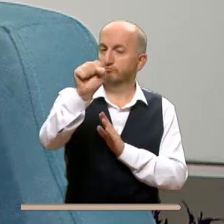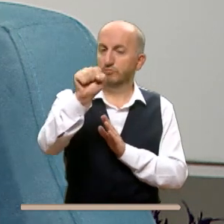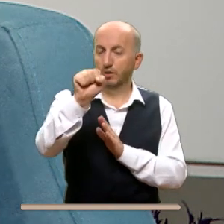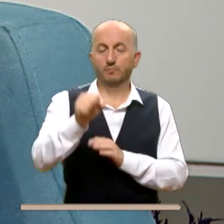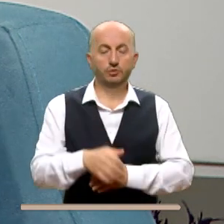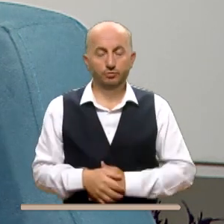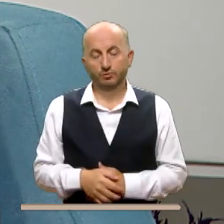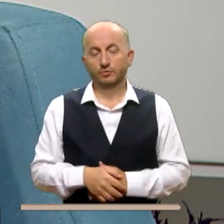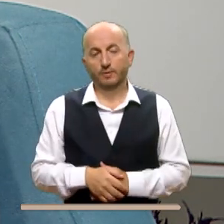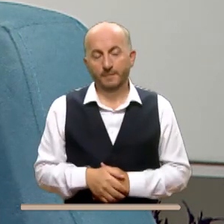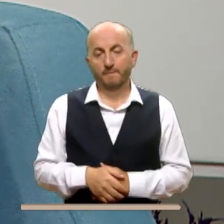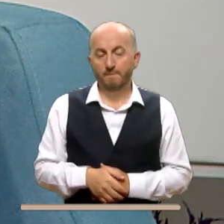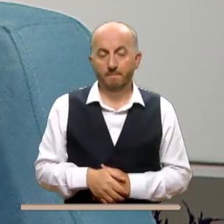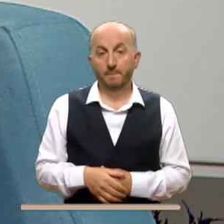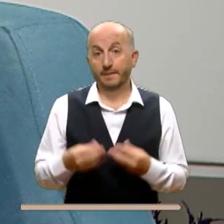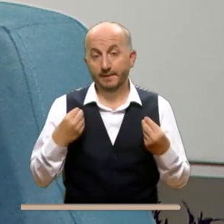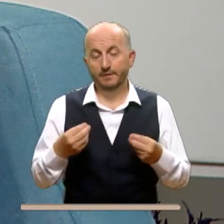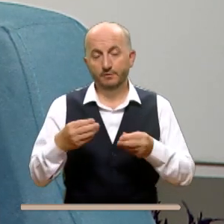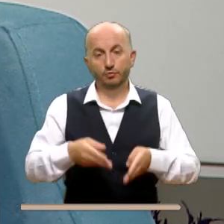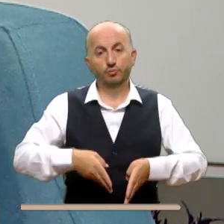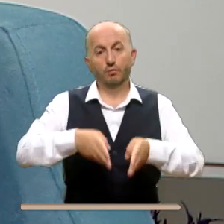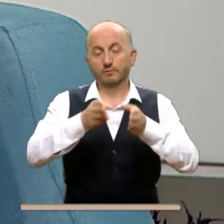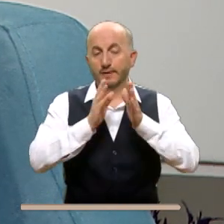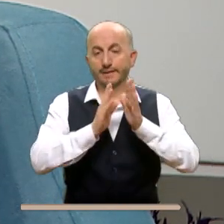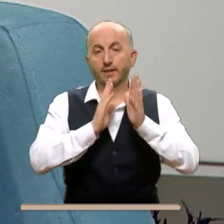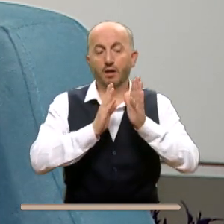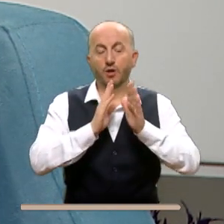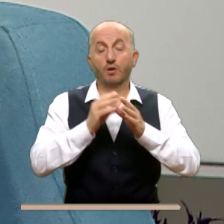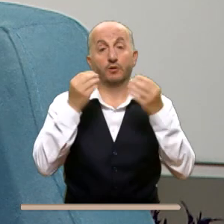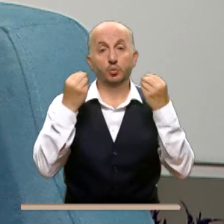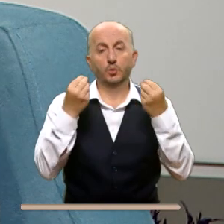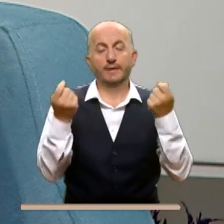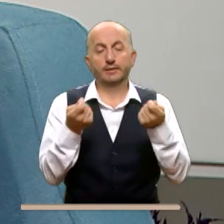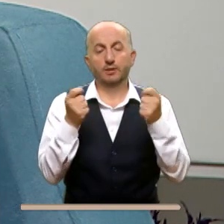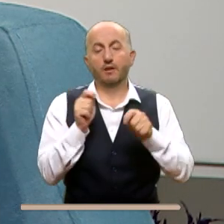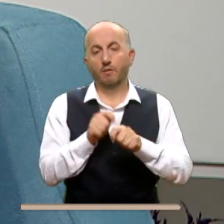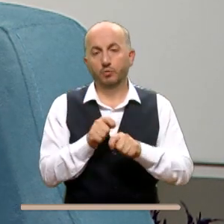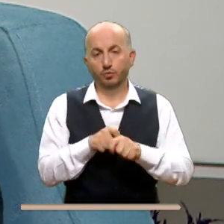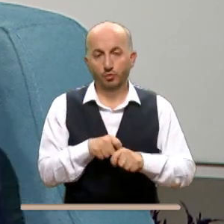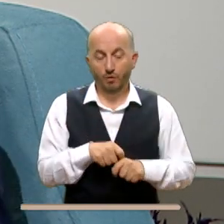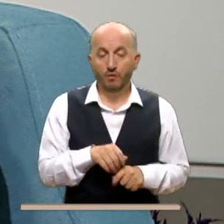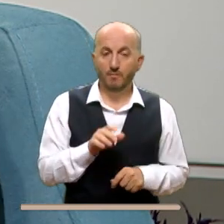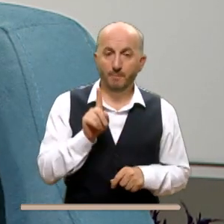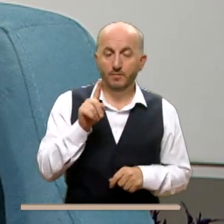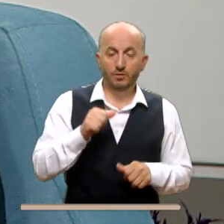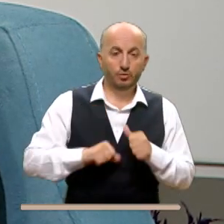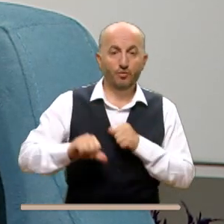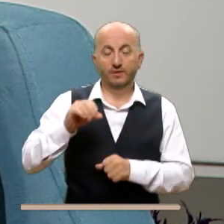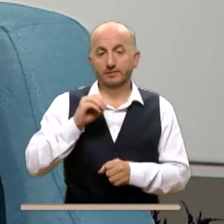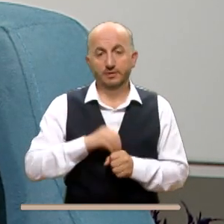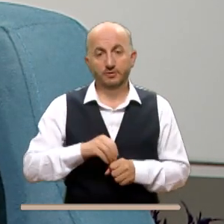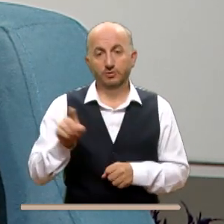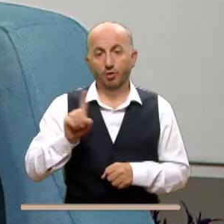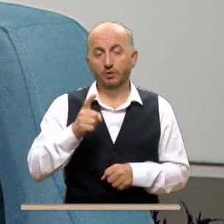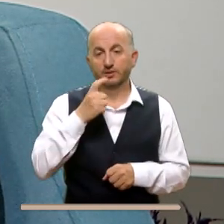durumda. İyi yolda ilerliyor, güzel işler yapılıyor. Ama bir üniversite için 10 yıl,